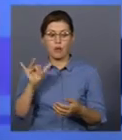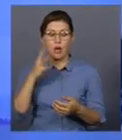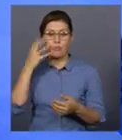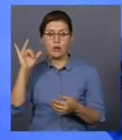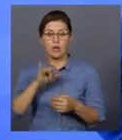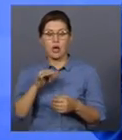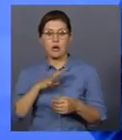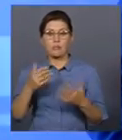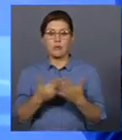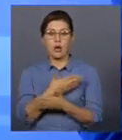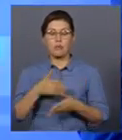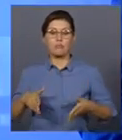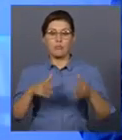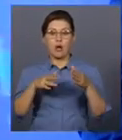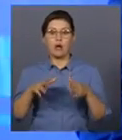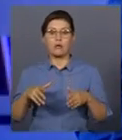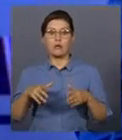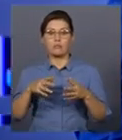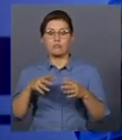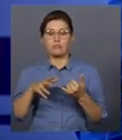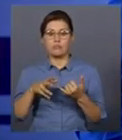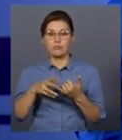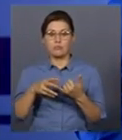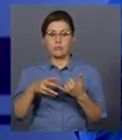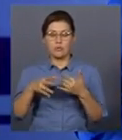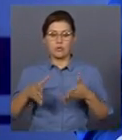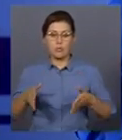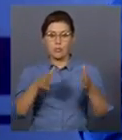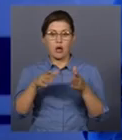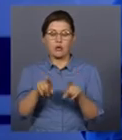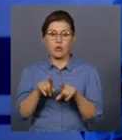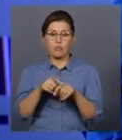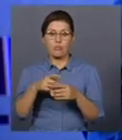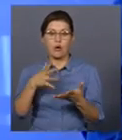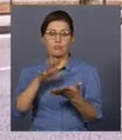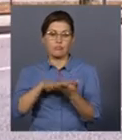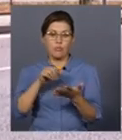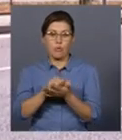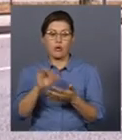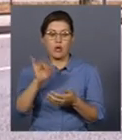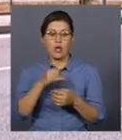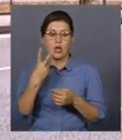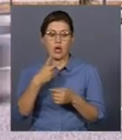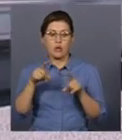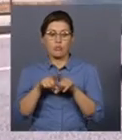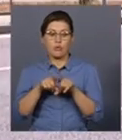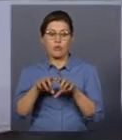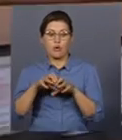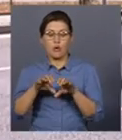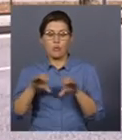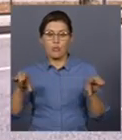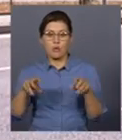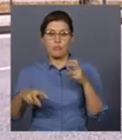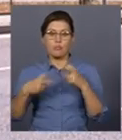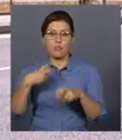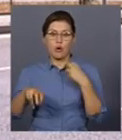Алматыда жаңадан төселген тас жол опырылып қалды. Момышұлы мен Ақын Сара көшелерінің қиылысында ескі құбыр жарылып, салдарынан